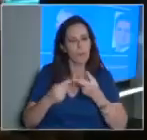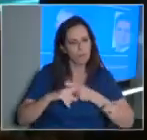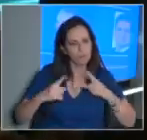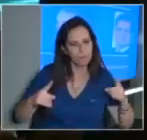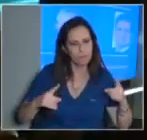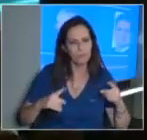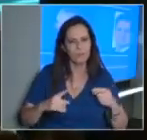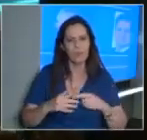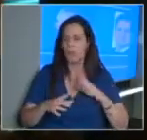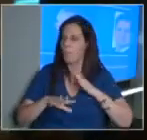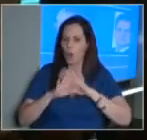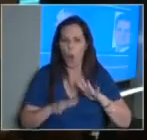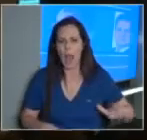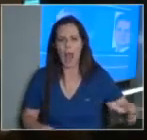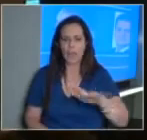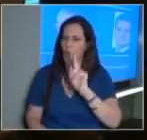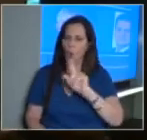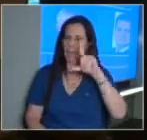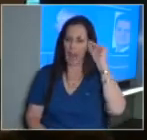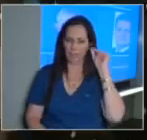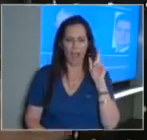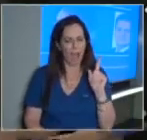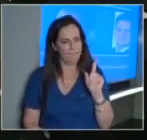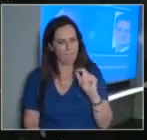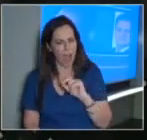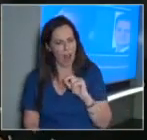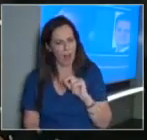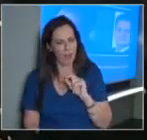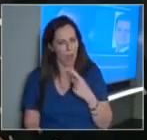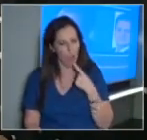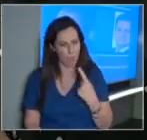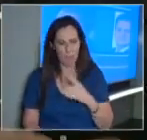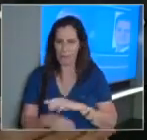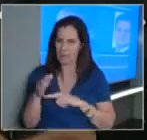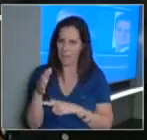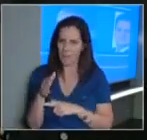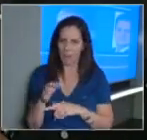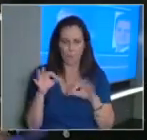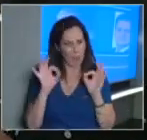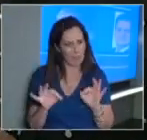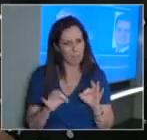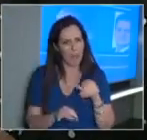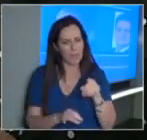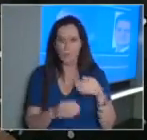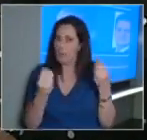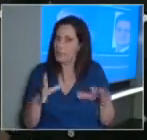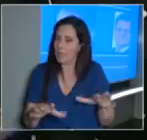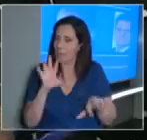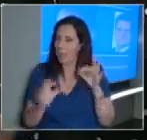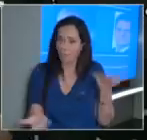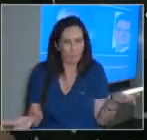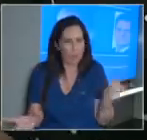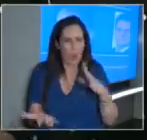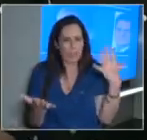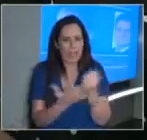ואופנים, ומפוזרות בכל הארץ, לא רק בתל אביב. אבל חבר הכנסת עופר, שאנחנו טוענים בימין, בעצם אתם הפסדתם בבחירות,